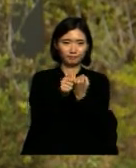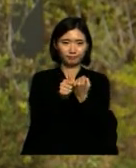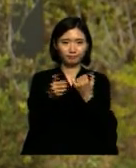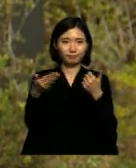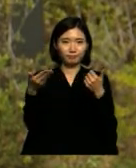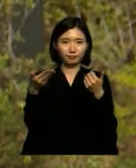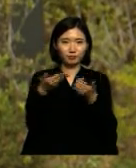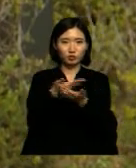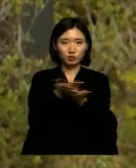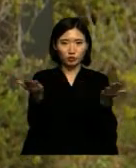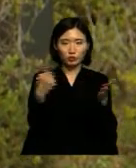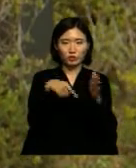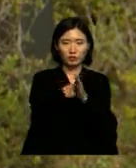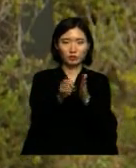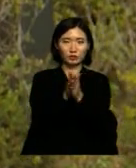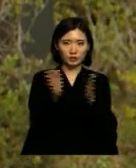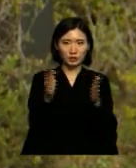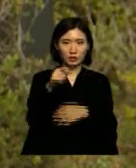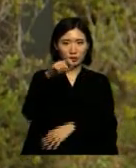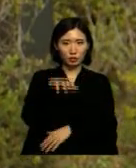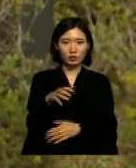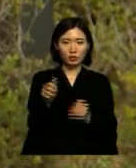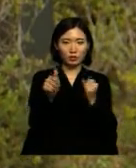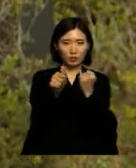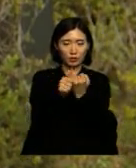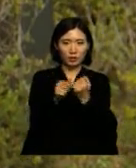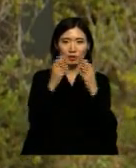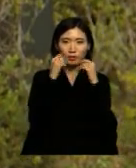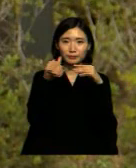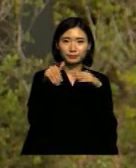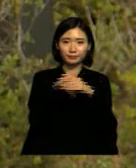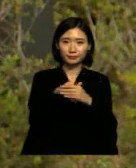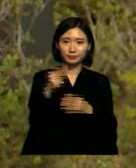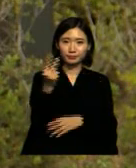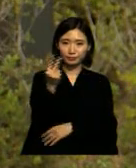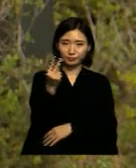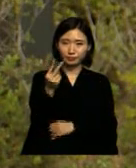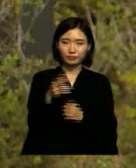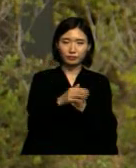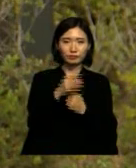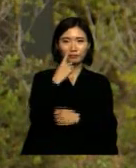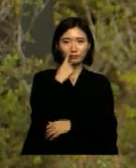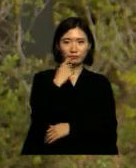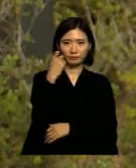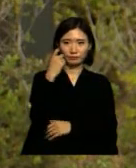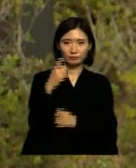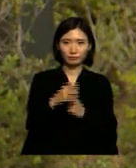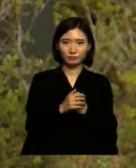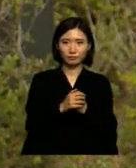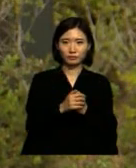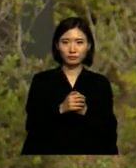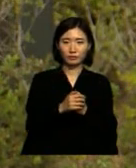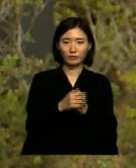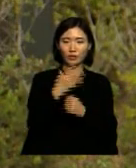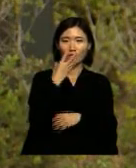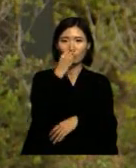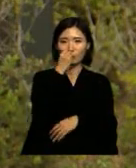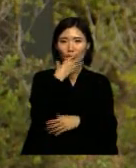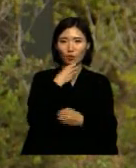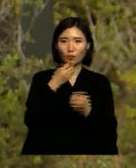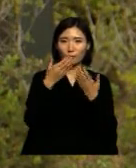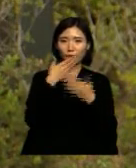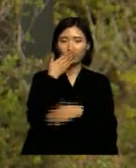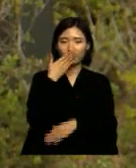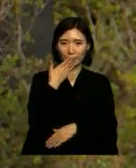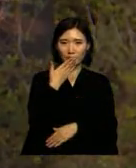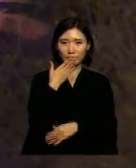위해서 시작하게 된 것입니다. 네, 이곳에서 결혼하는 다문화 가정 두 쌍이 멋지고 성스럽고 복을 받을 수